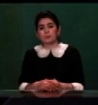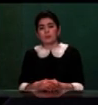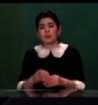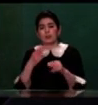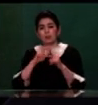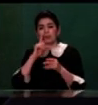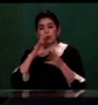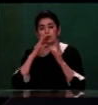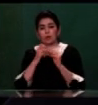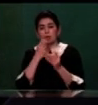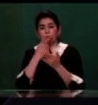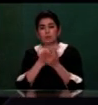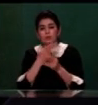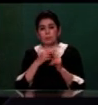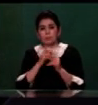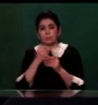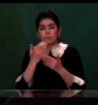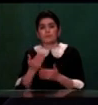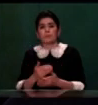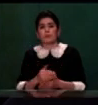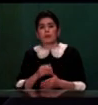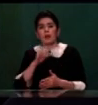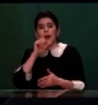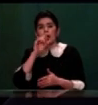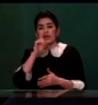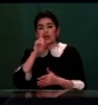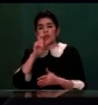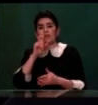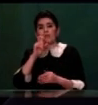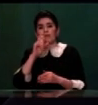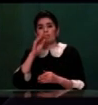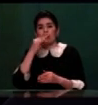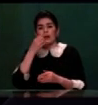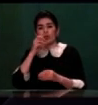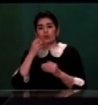Demak, natijani ko'rish uchun arxiv faylimizni ochamiz.